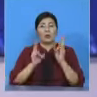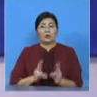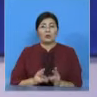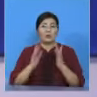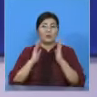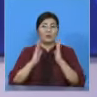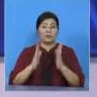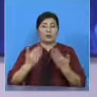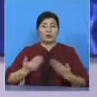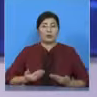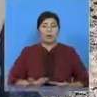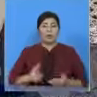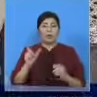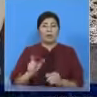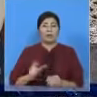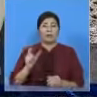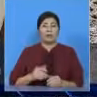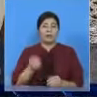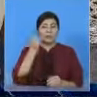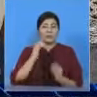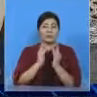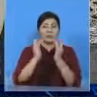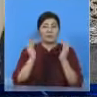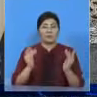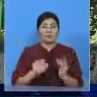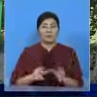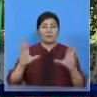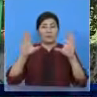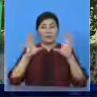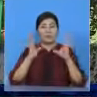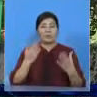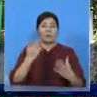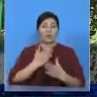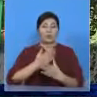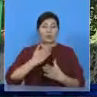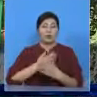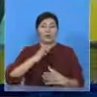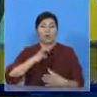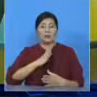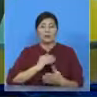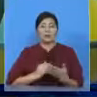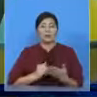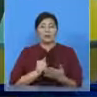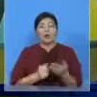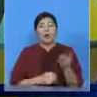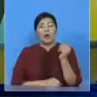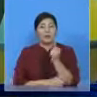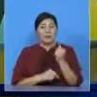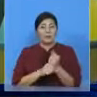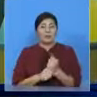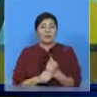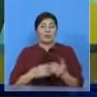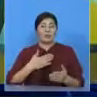ұжымдарында тұратын халық ескі көпірдің жайын Нұрғасыр мешітіне айтып көмек сұраған. Ал мешіт имамдары қайырымдылық акциясына белсенді